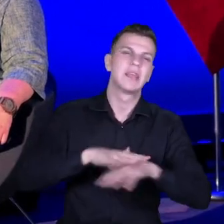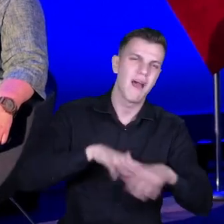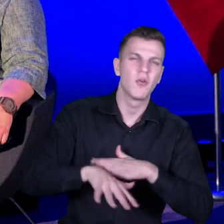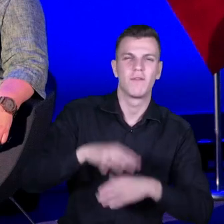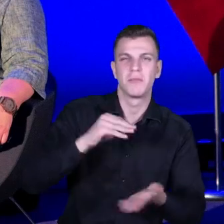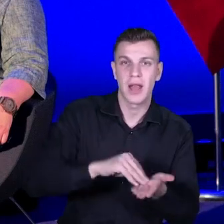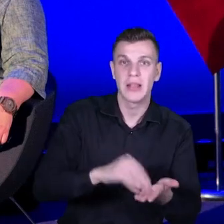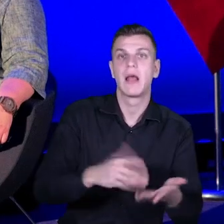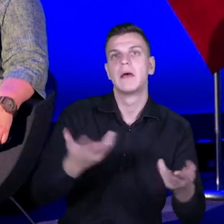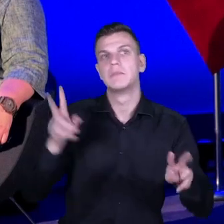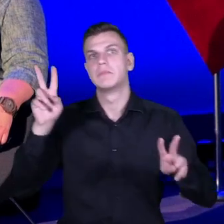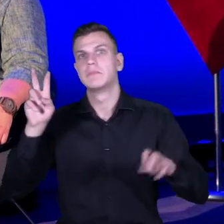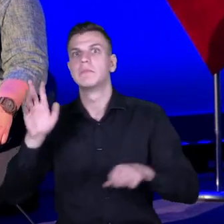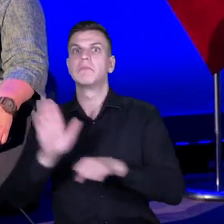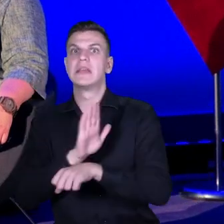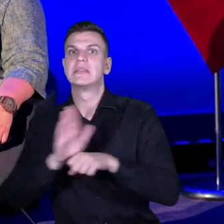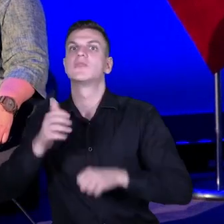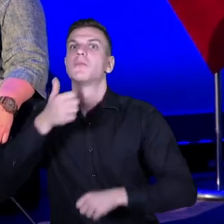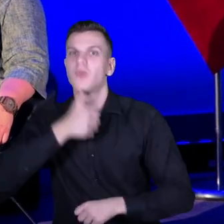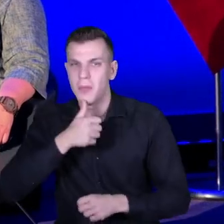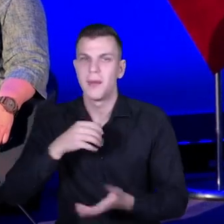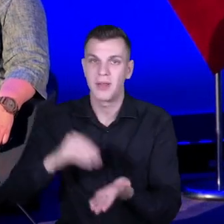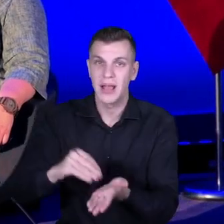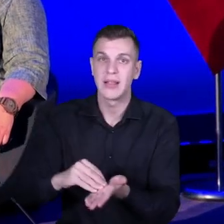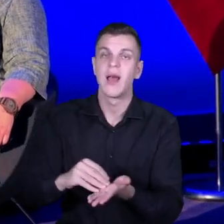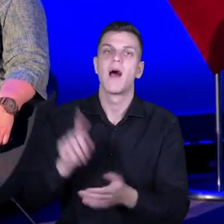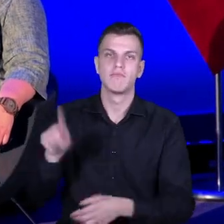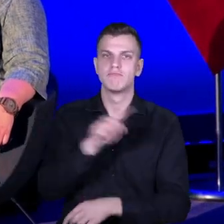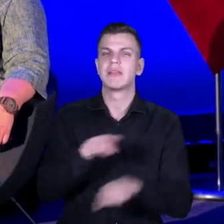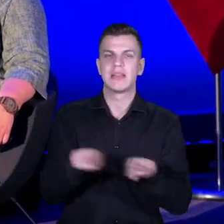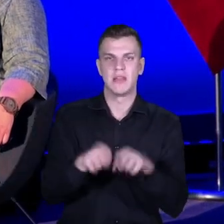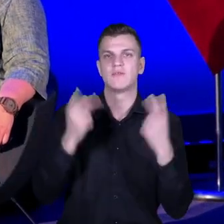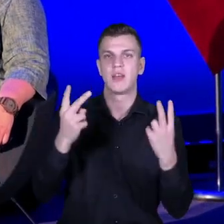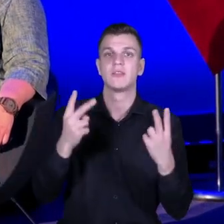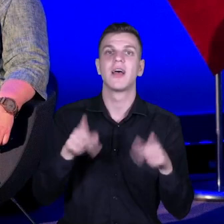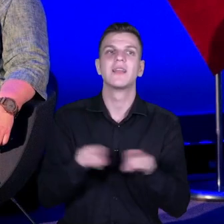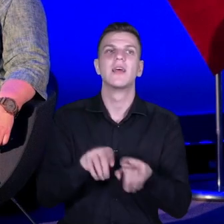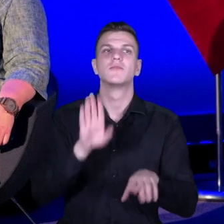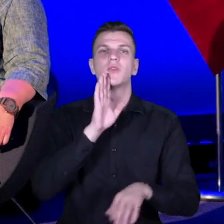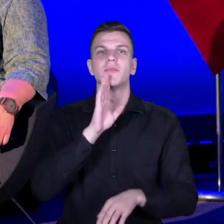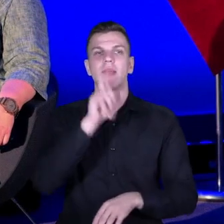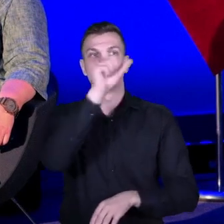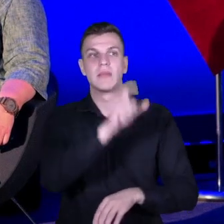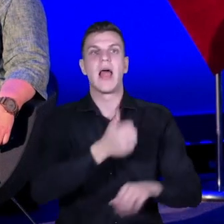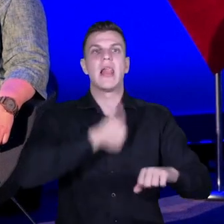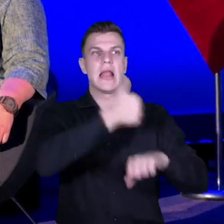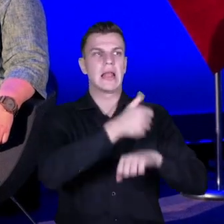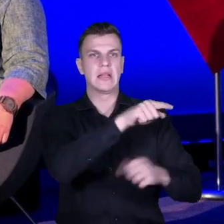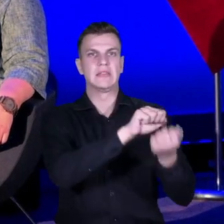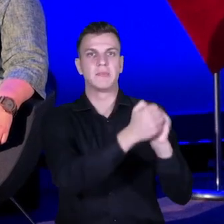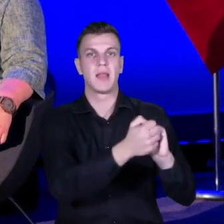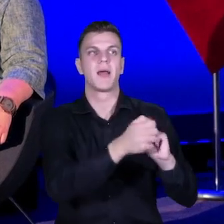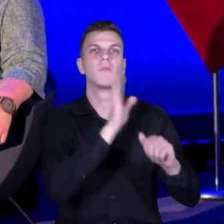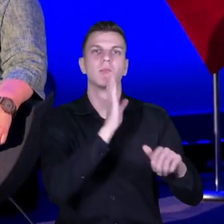biznesowych, dlaczego to jest ważne i też mieć takiego lidera zmiany, przewodnika i też tutaj widzę pewnego